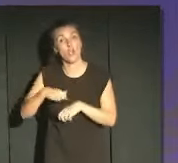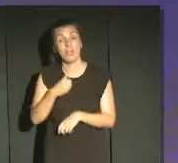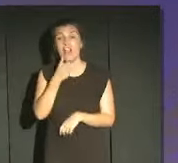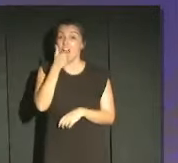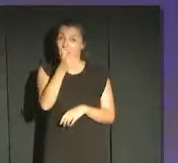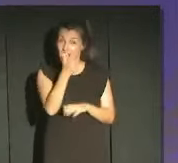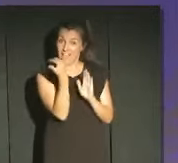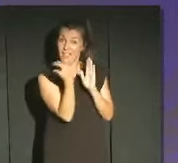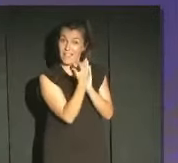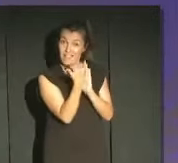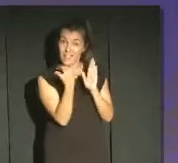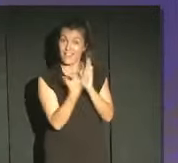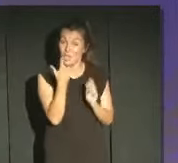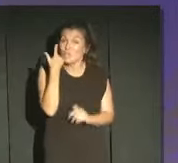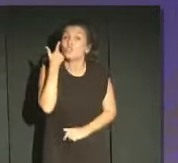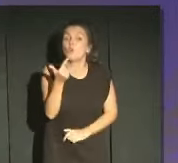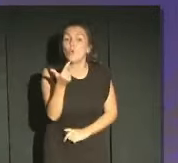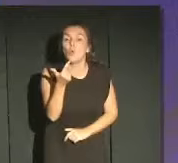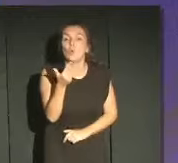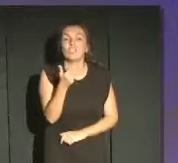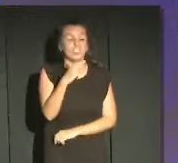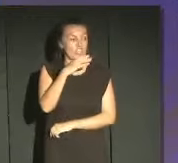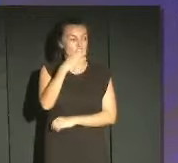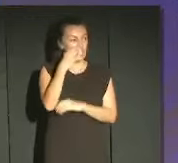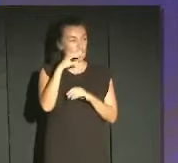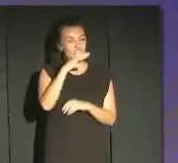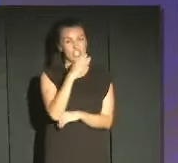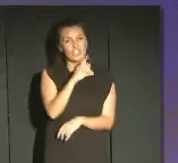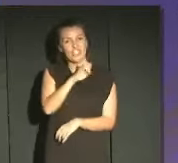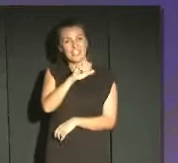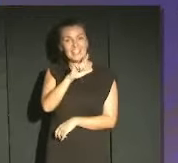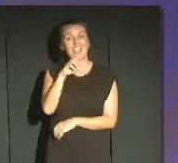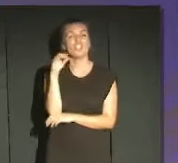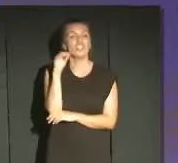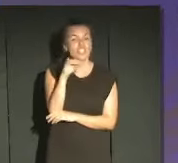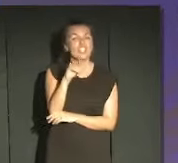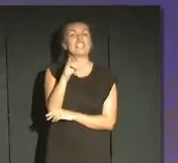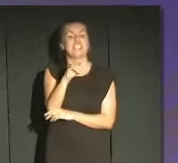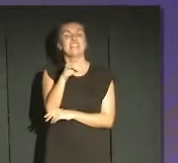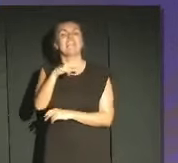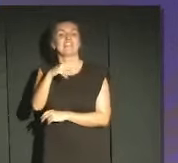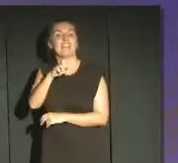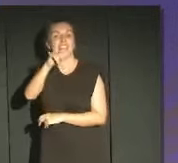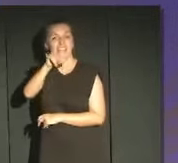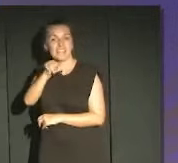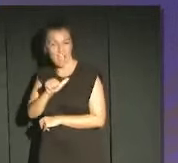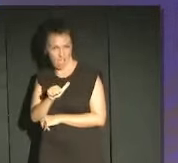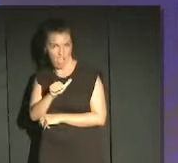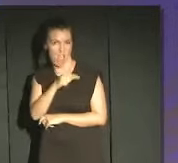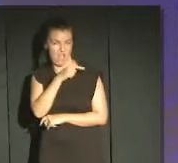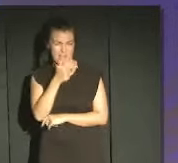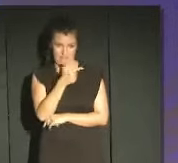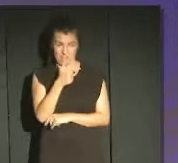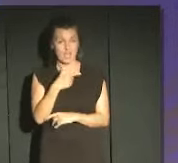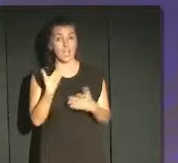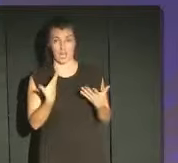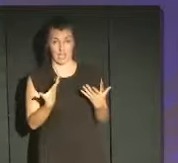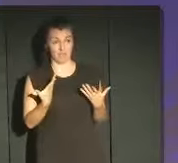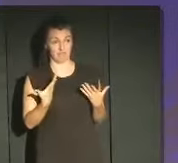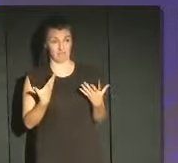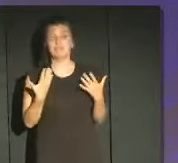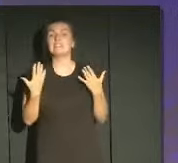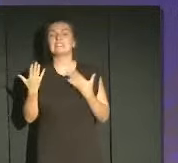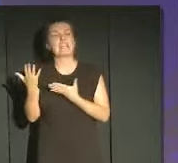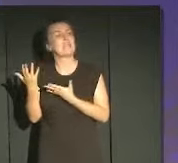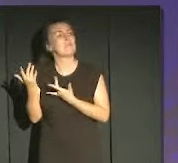deux un avec le Chili un avec le Kenya qui faisait suite à l'accord de libre échange avec la Nouvelle-Zélande premier exportateur de l'IT au monde et je sais qu'on produit quasiment plus de